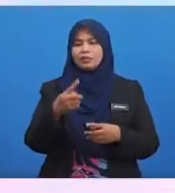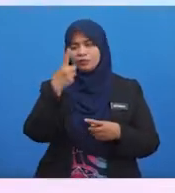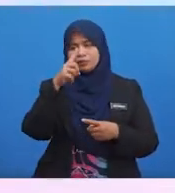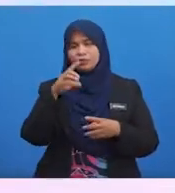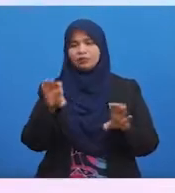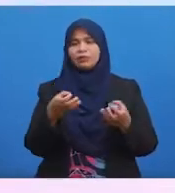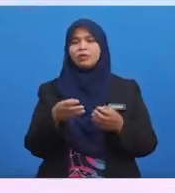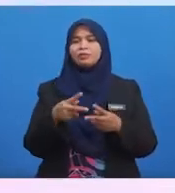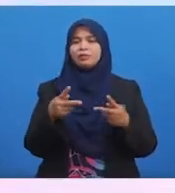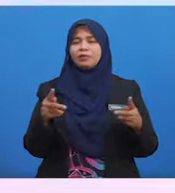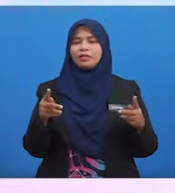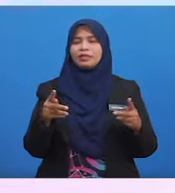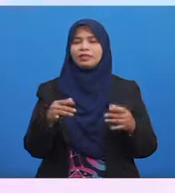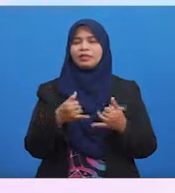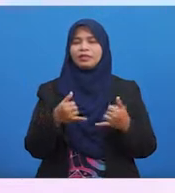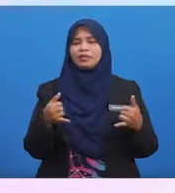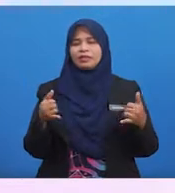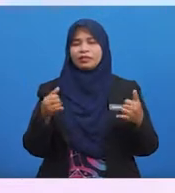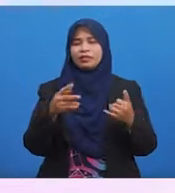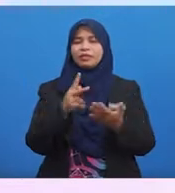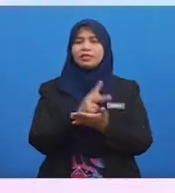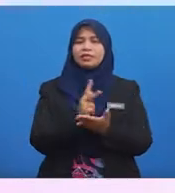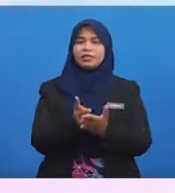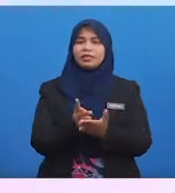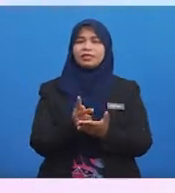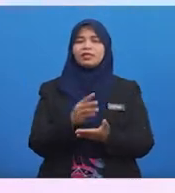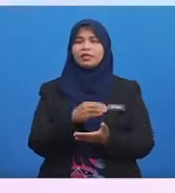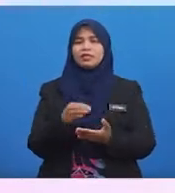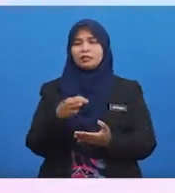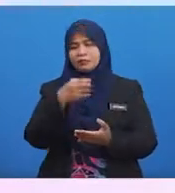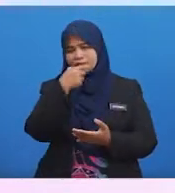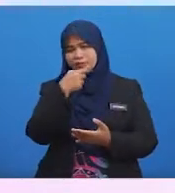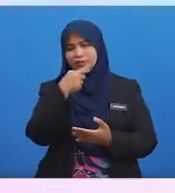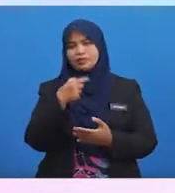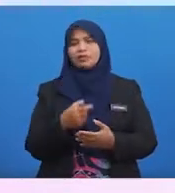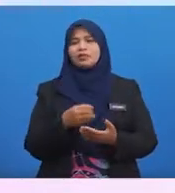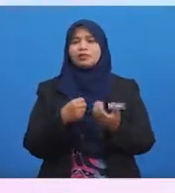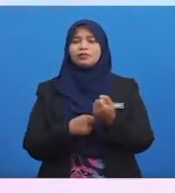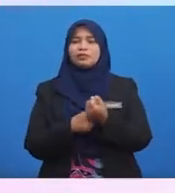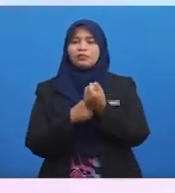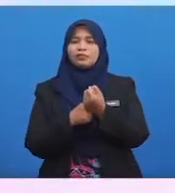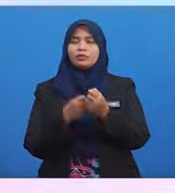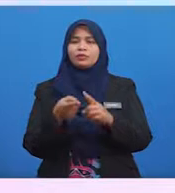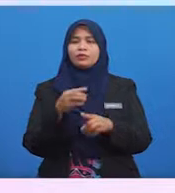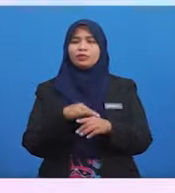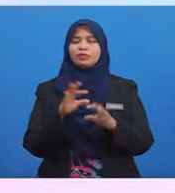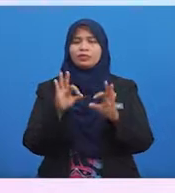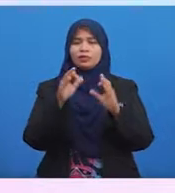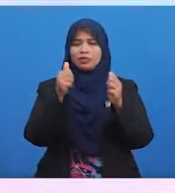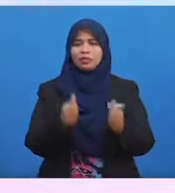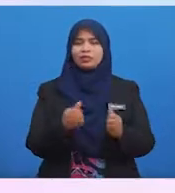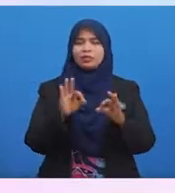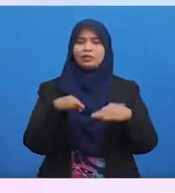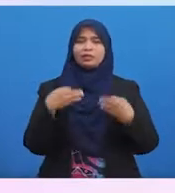pelbagai jenis cake dan biskuit sokongan daripada ahli keluarga membuatkan